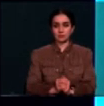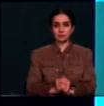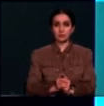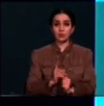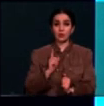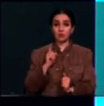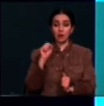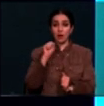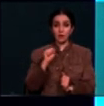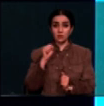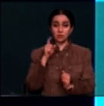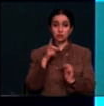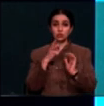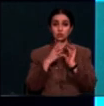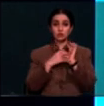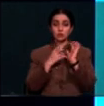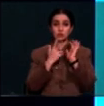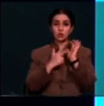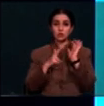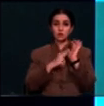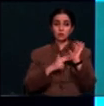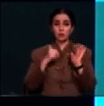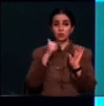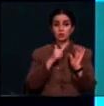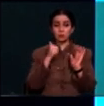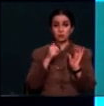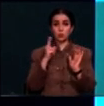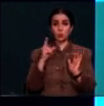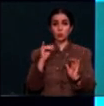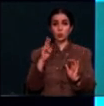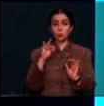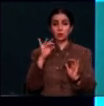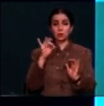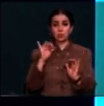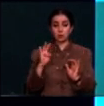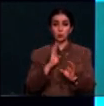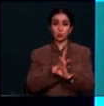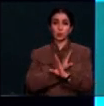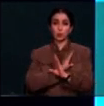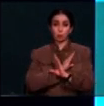августе 1938 года Александр Иванович Куприн умер.